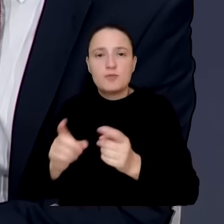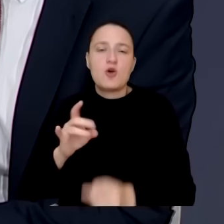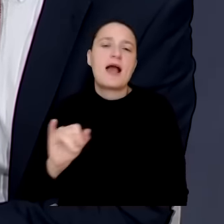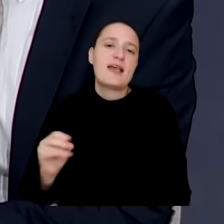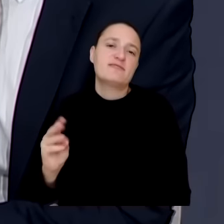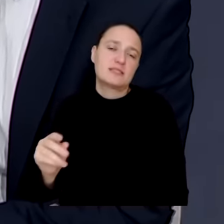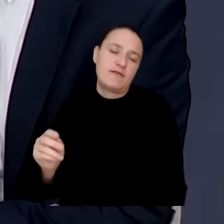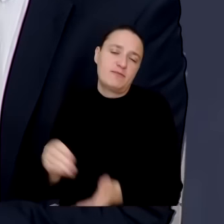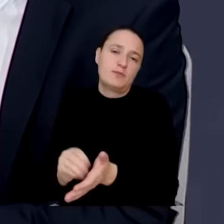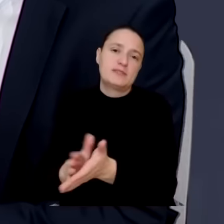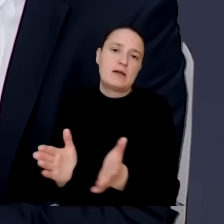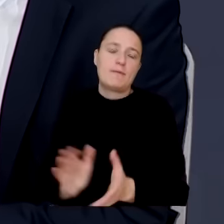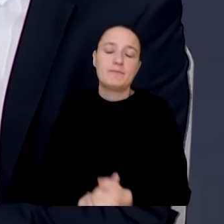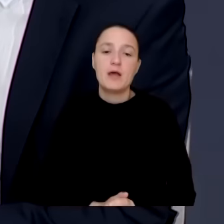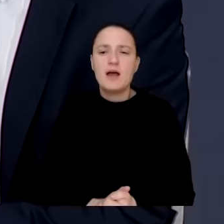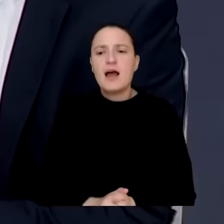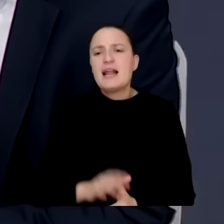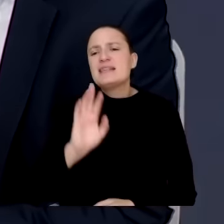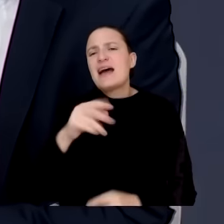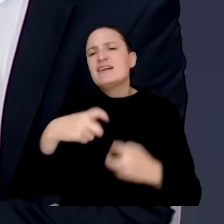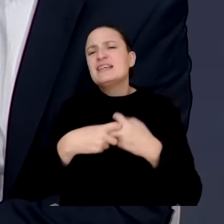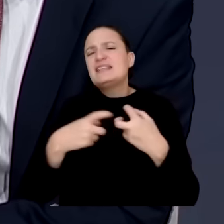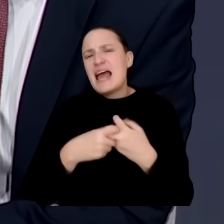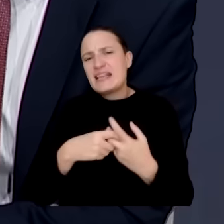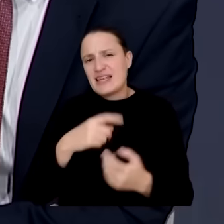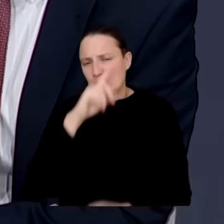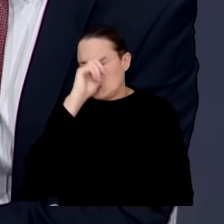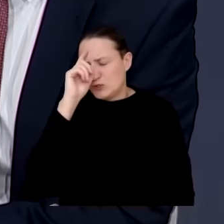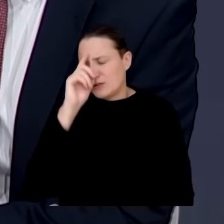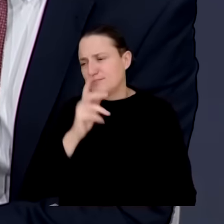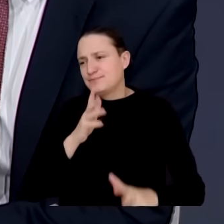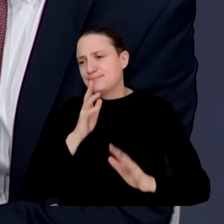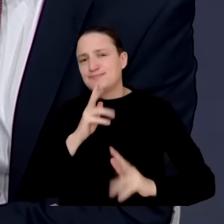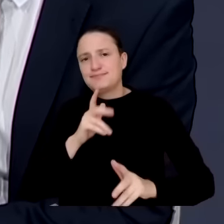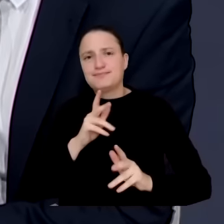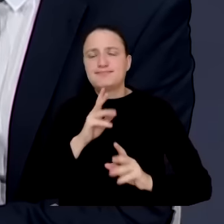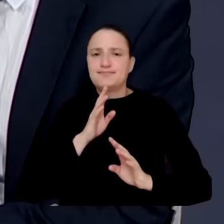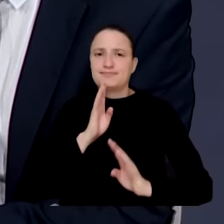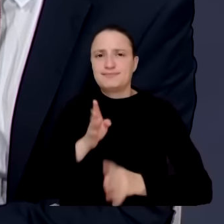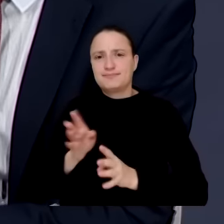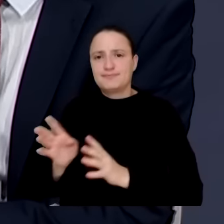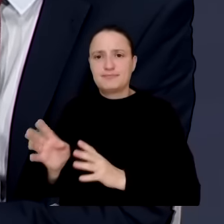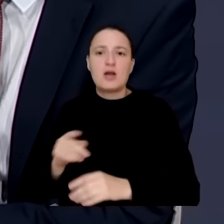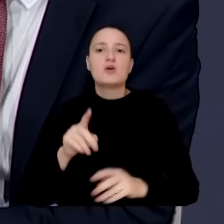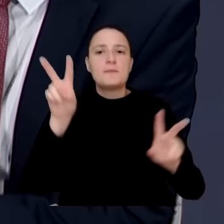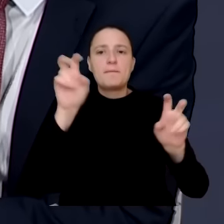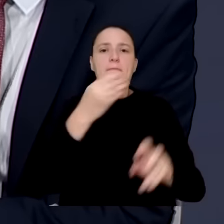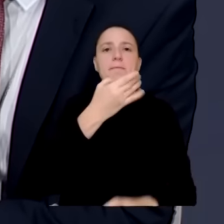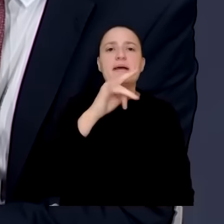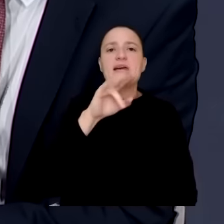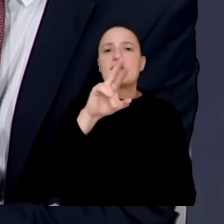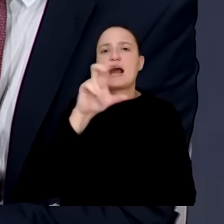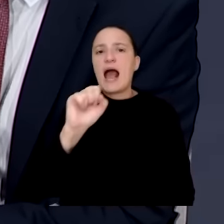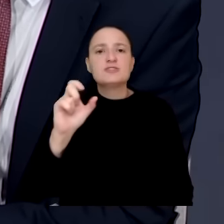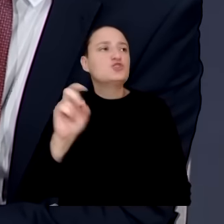natomiast No już sami internauci nawet trochę się z tego śmieją Bo przecież u kuli takie sformułowanie myrcha myrcha czyli kombinować dojść